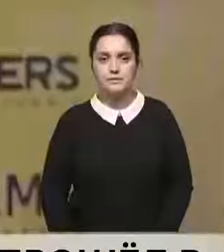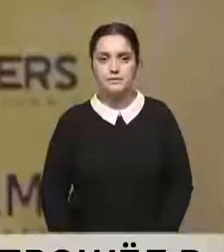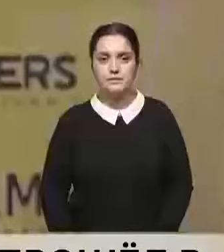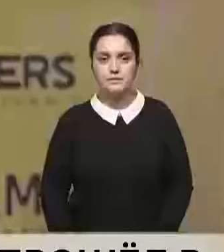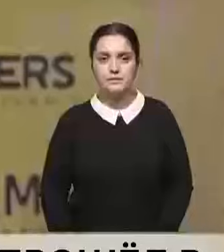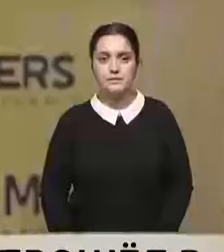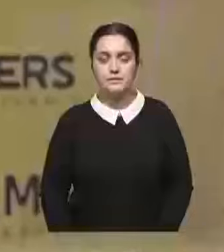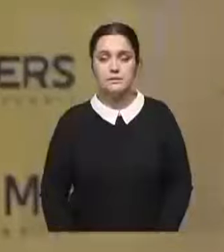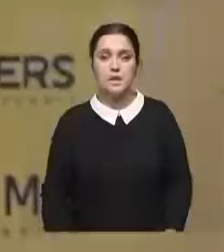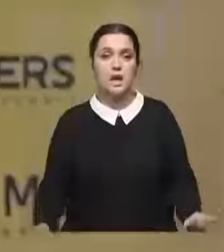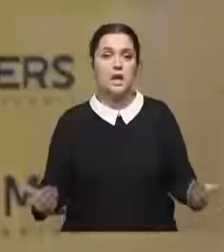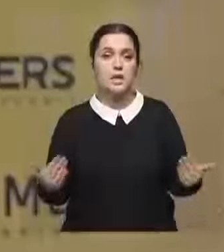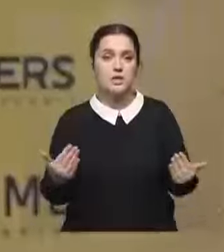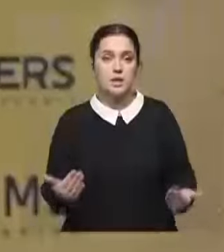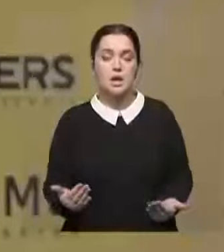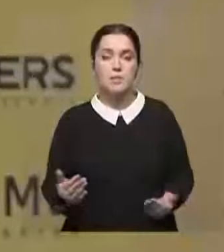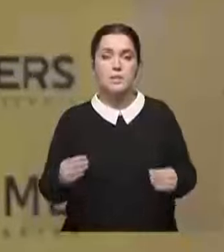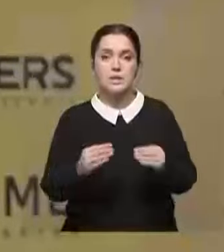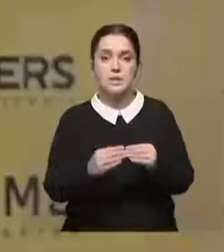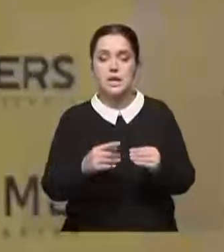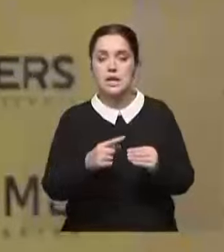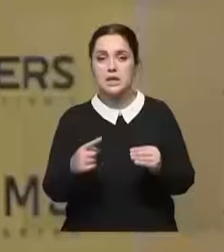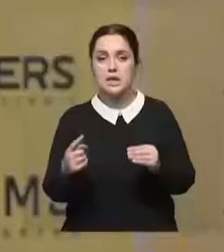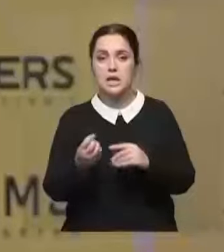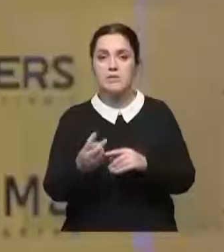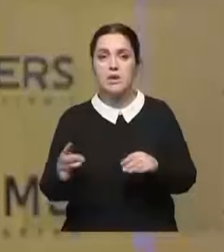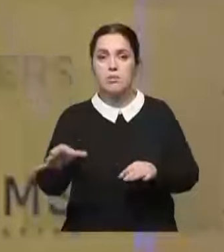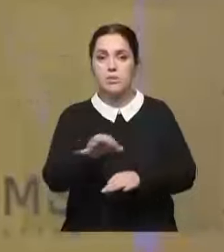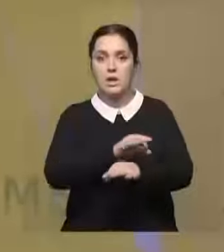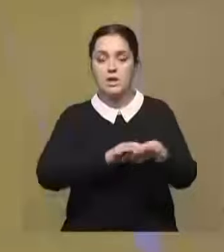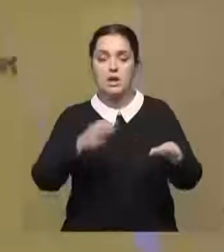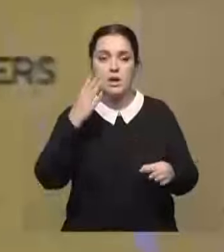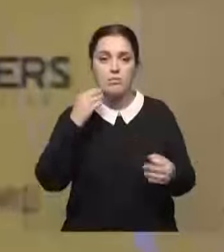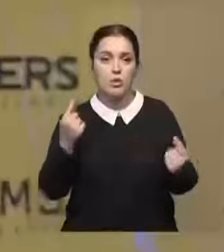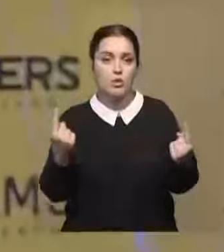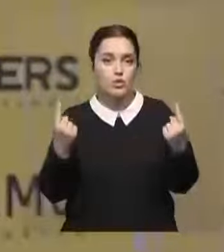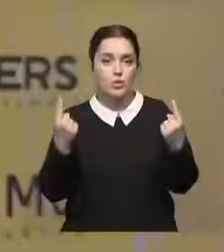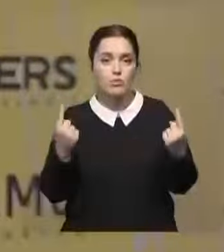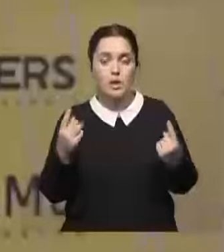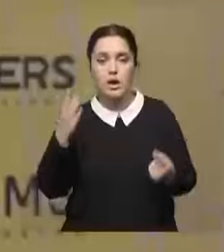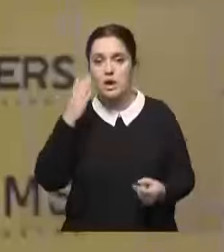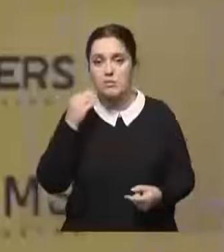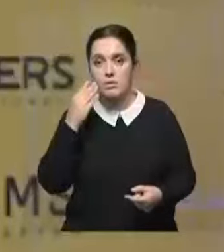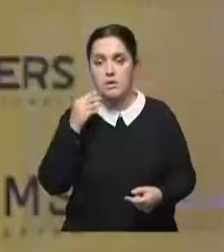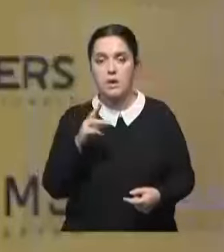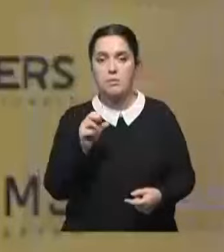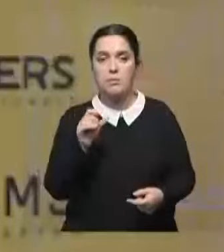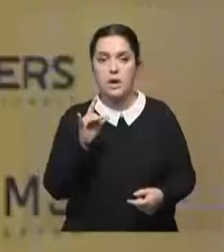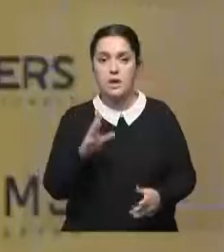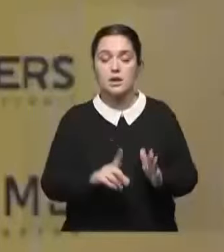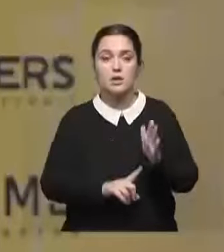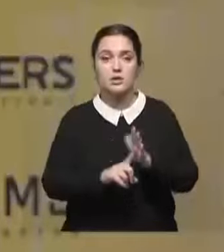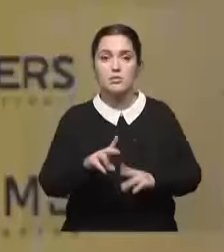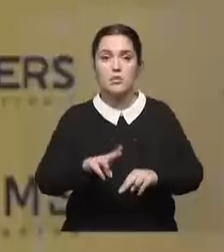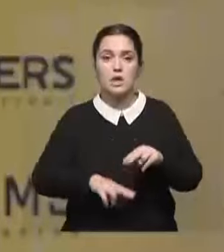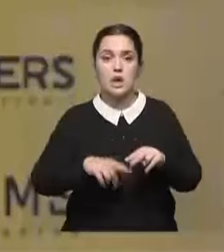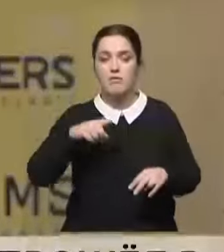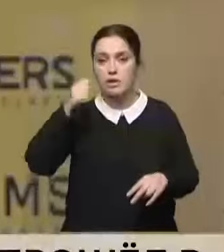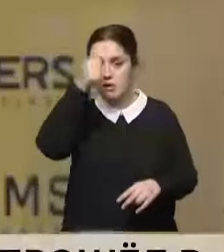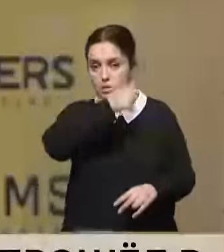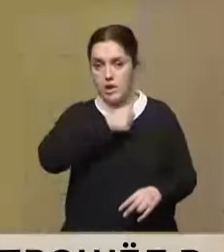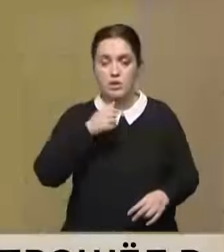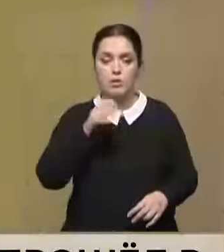В настоящее время мы ведем 10-12 проектов в Алматы. Самый крупный из них – «Алматы Парк». Мы начнем его строительство в этом году.